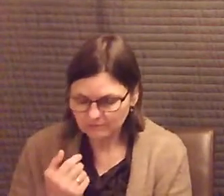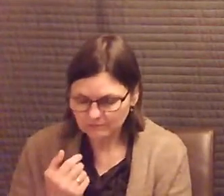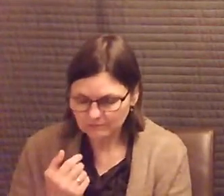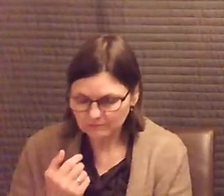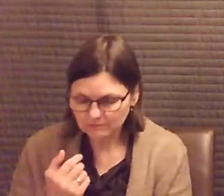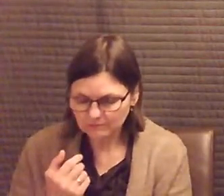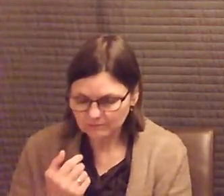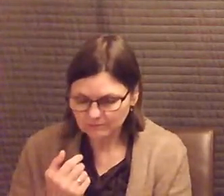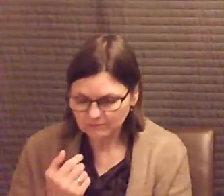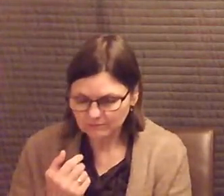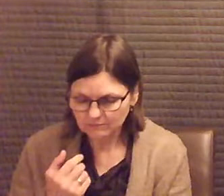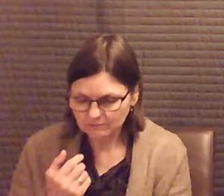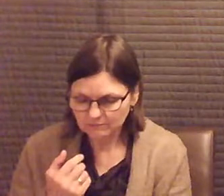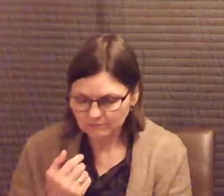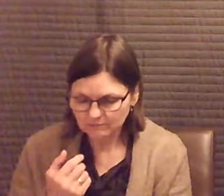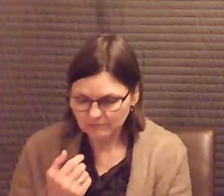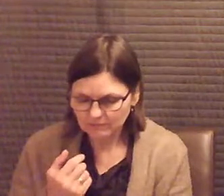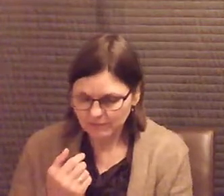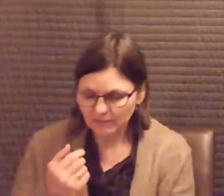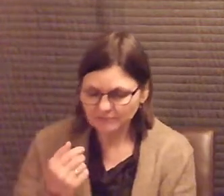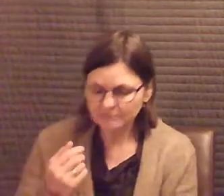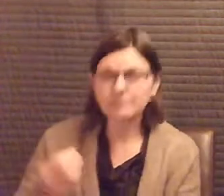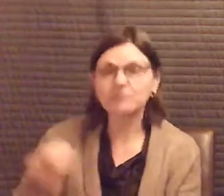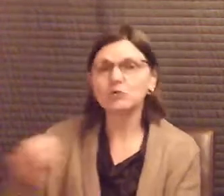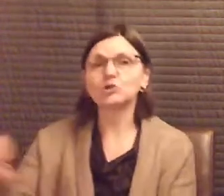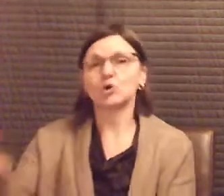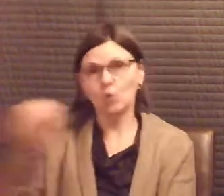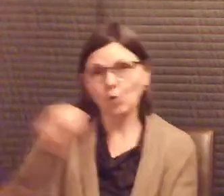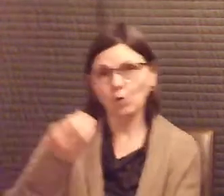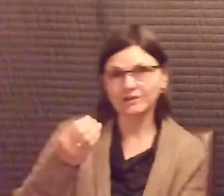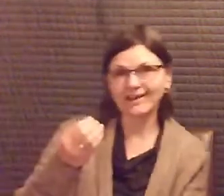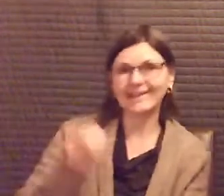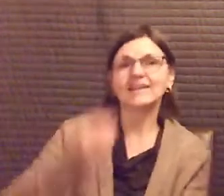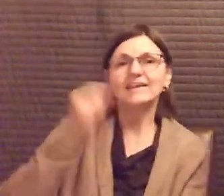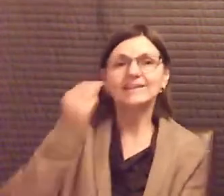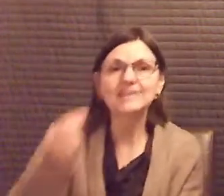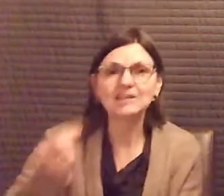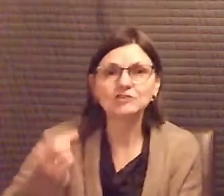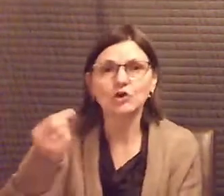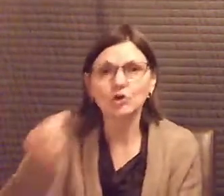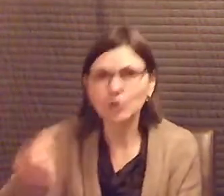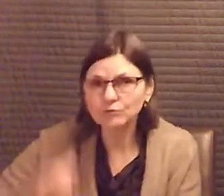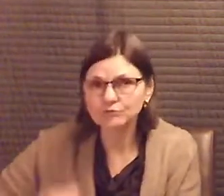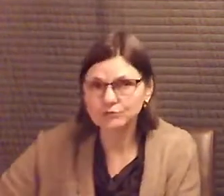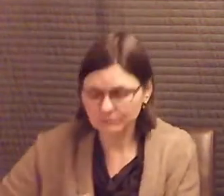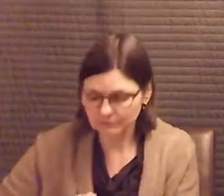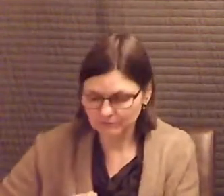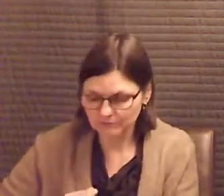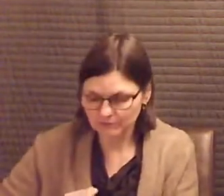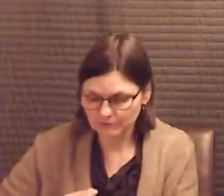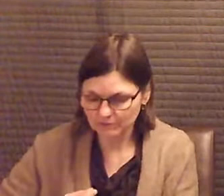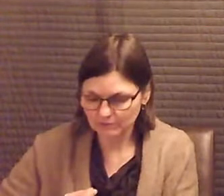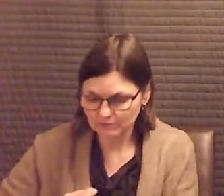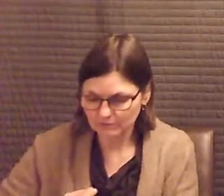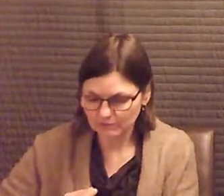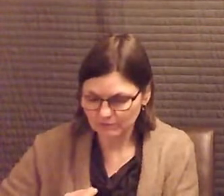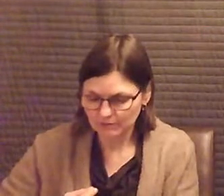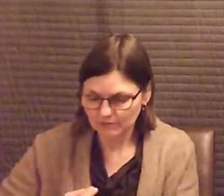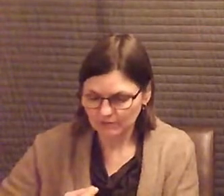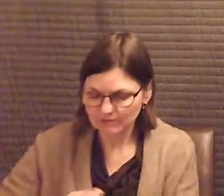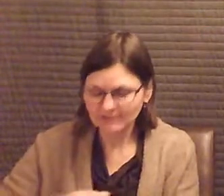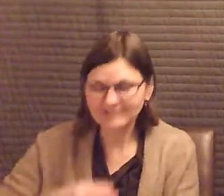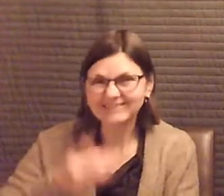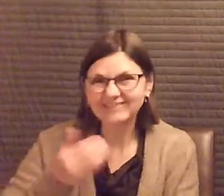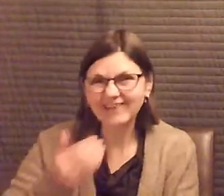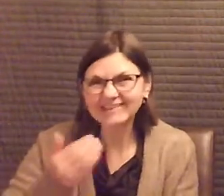mijn passie maar we woorden hoort en niet geloofde niveau en familie